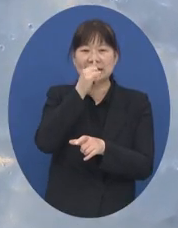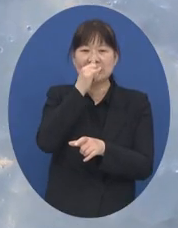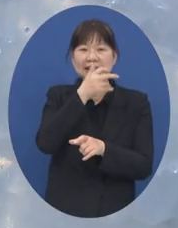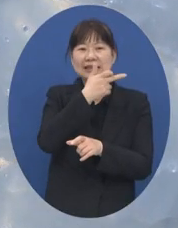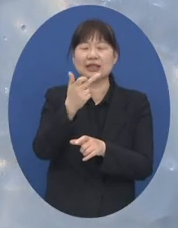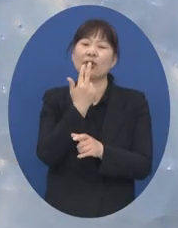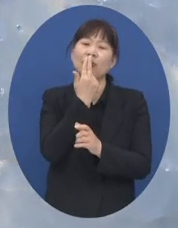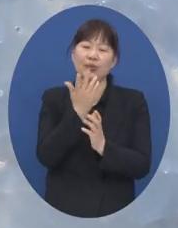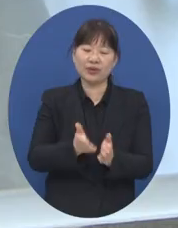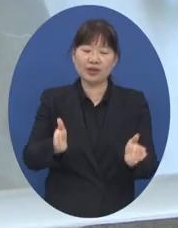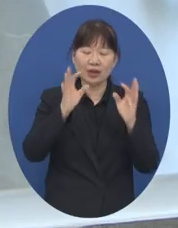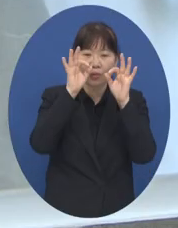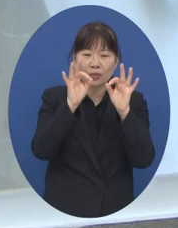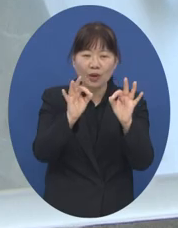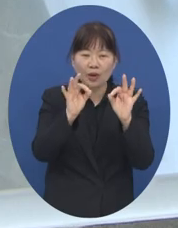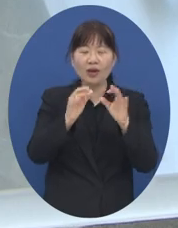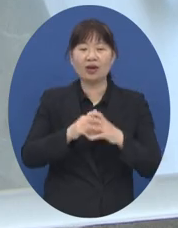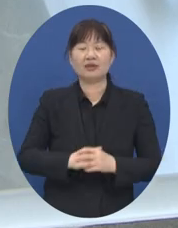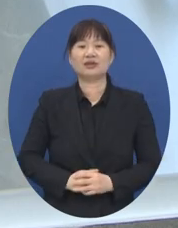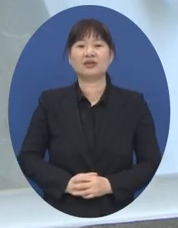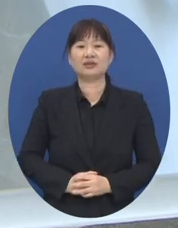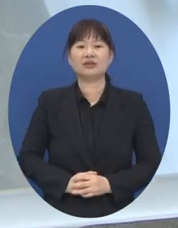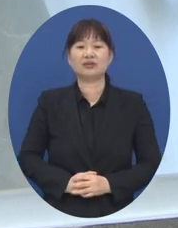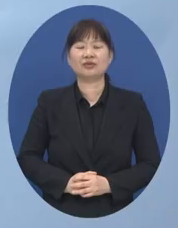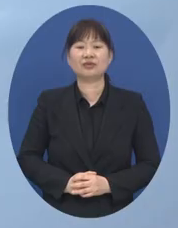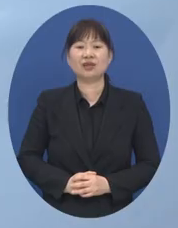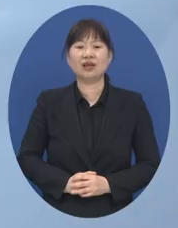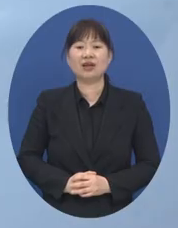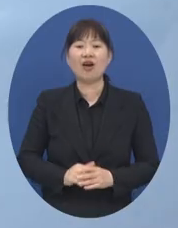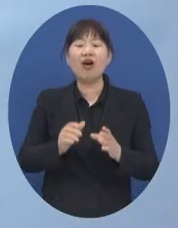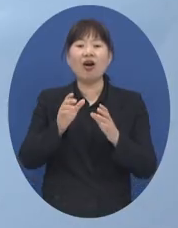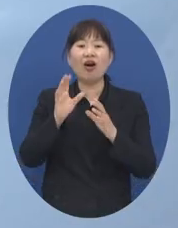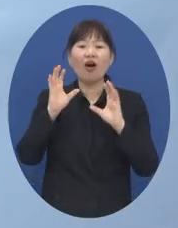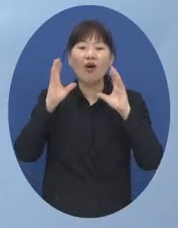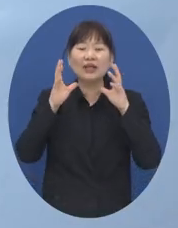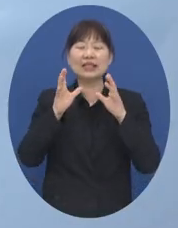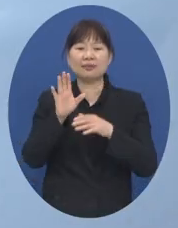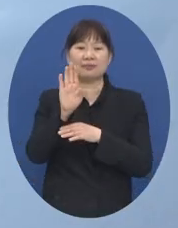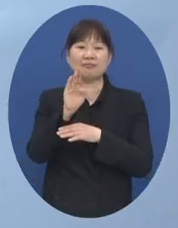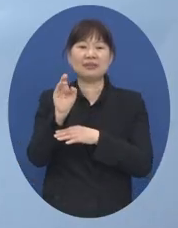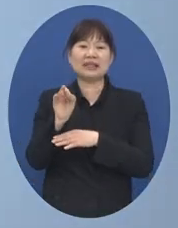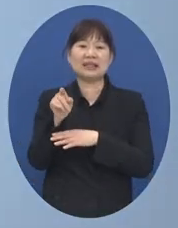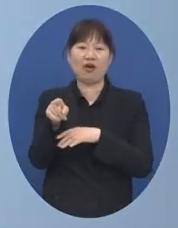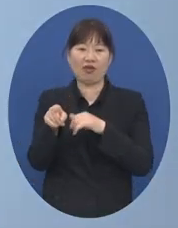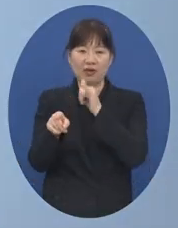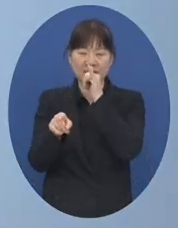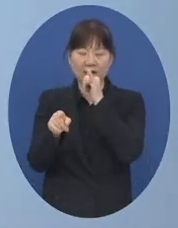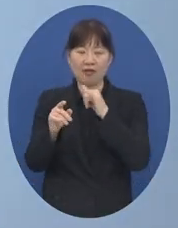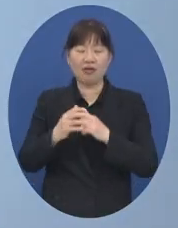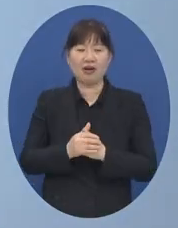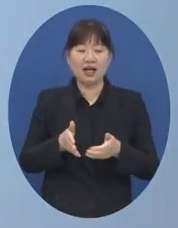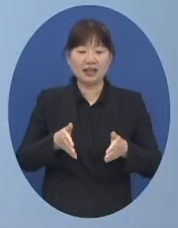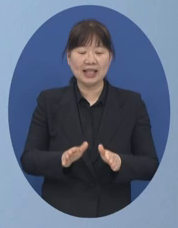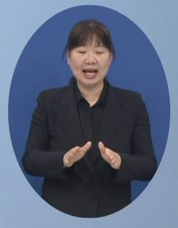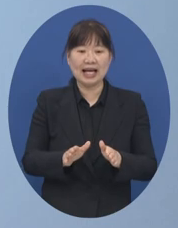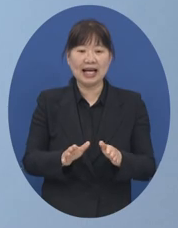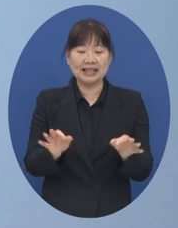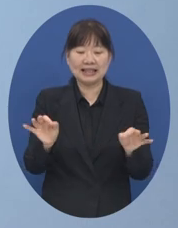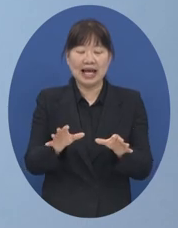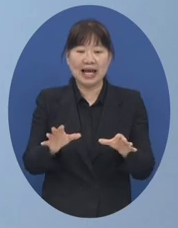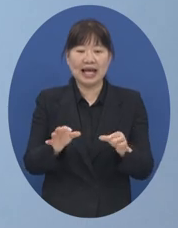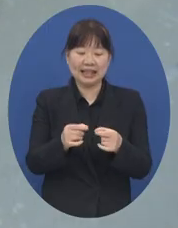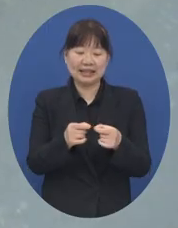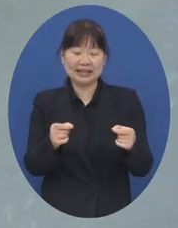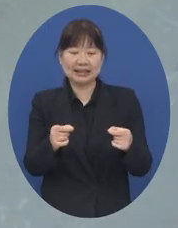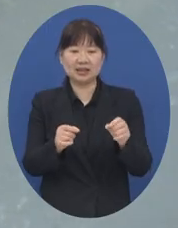보이는데 이 속엔 경기도 해양수산자원연구소가 자체 생산한 어린 빙어가 있습니다. 부화한 지 얼마 지나지 않은 물고기